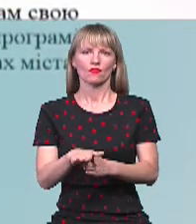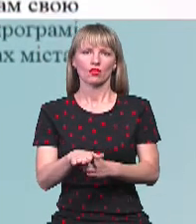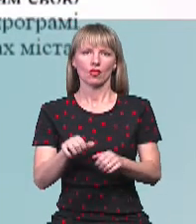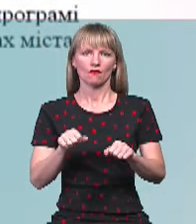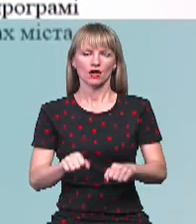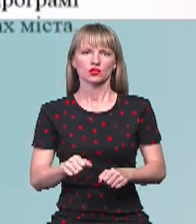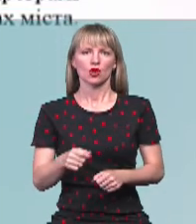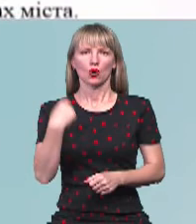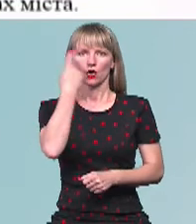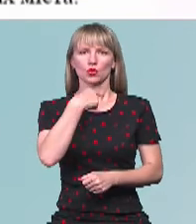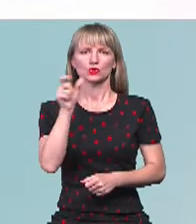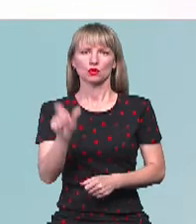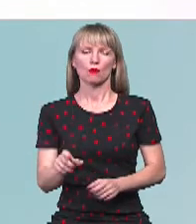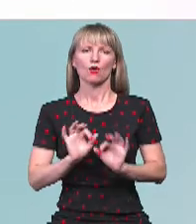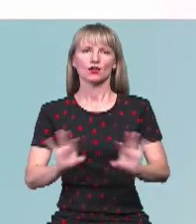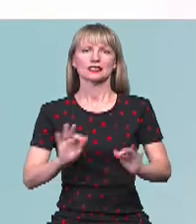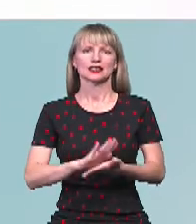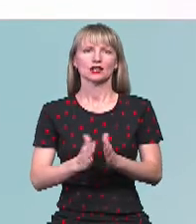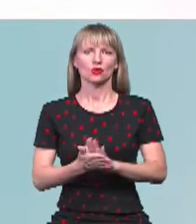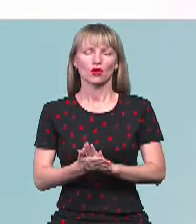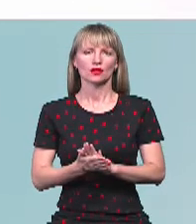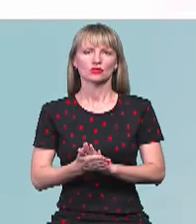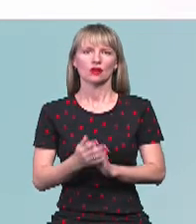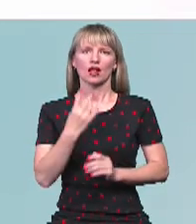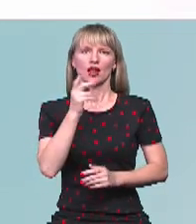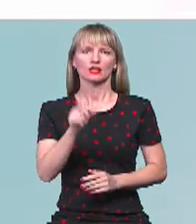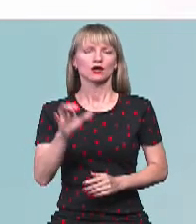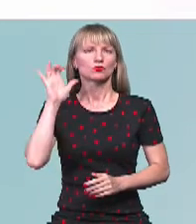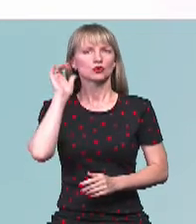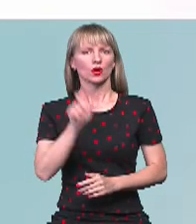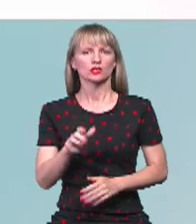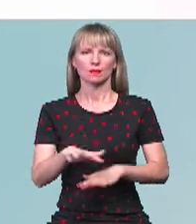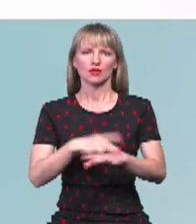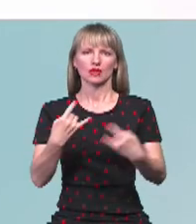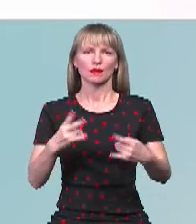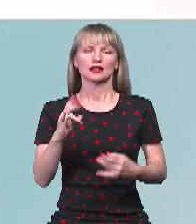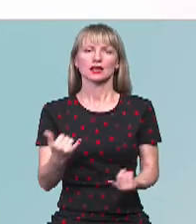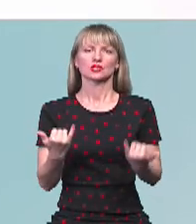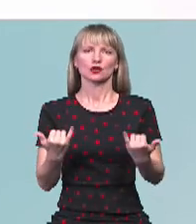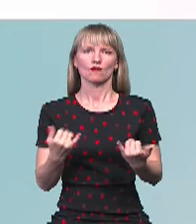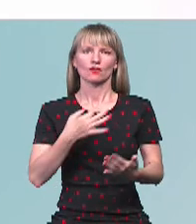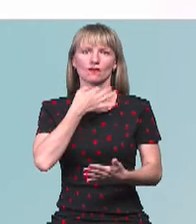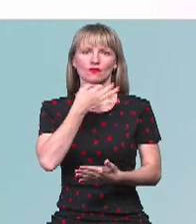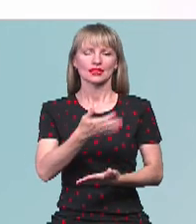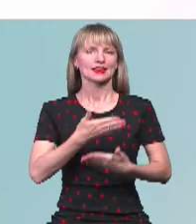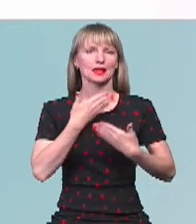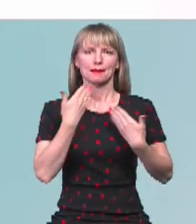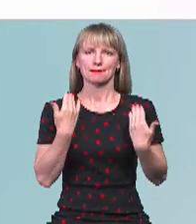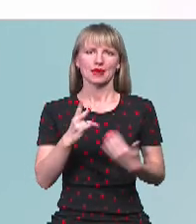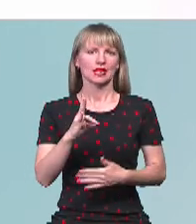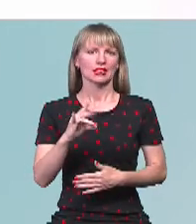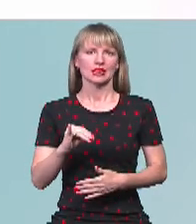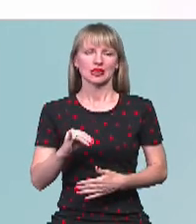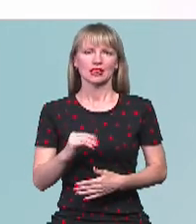відповідальну особу роз'яснити ситуацію глядачам і слухачам Суспільного. На сьогодні, як відповідь, не маємо